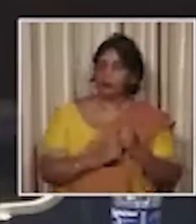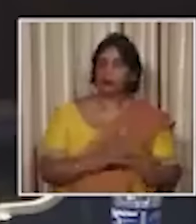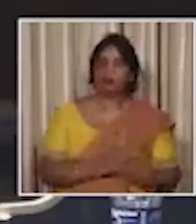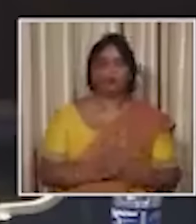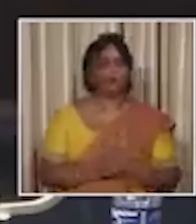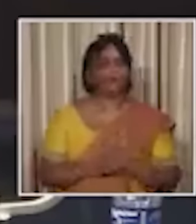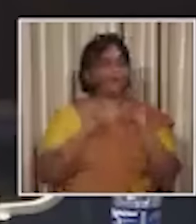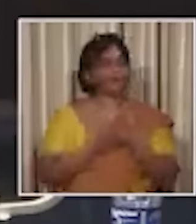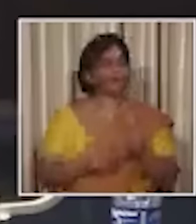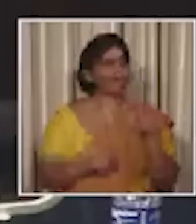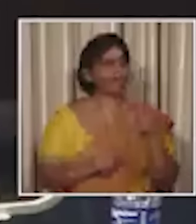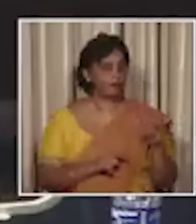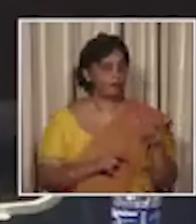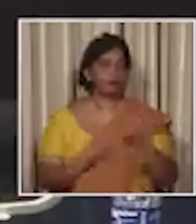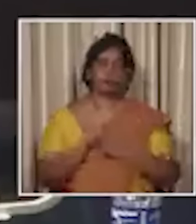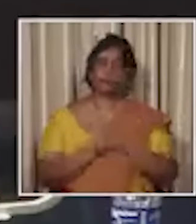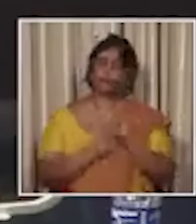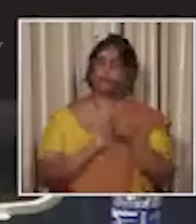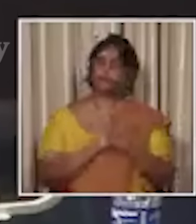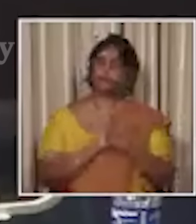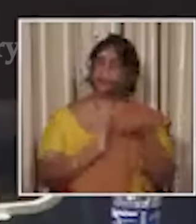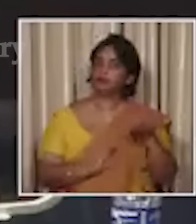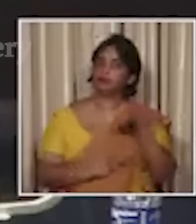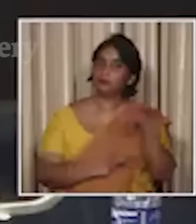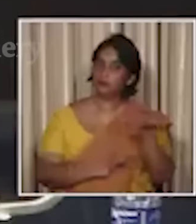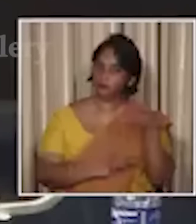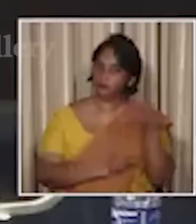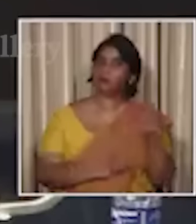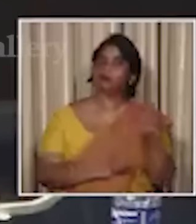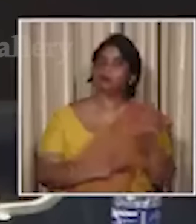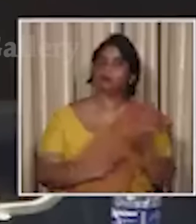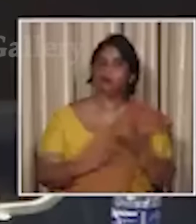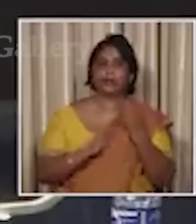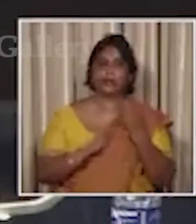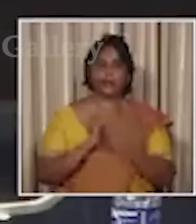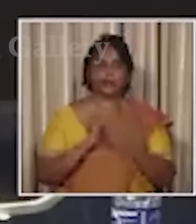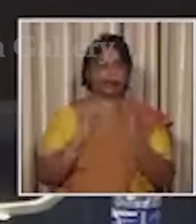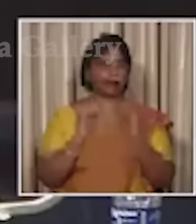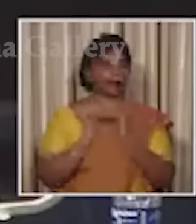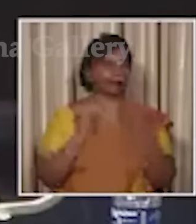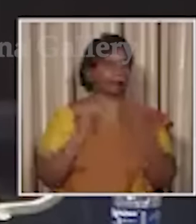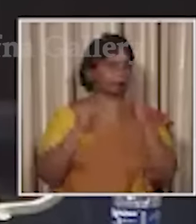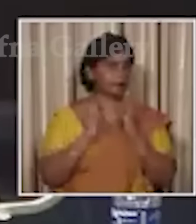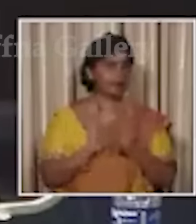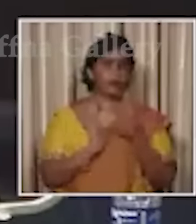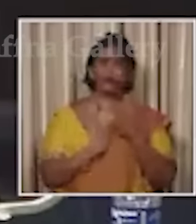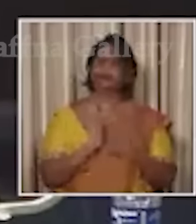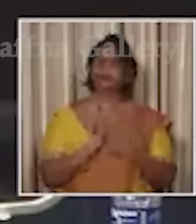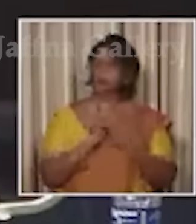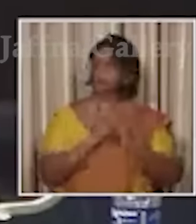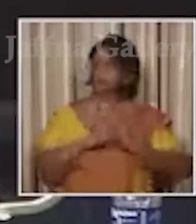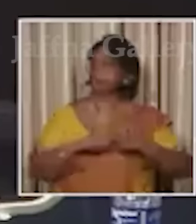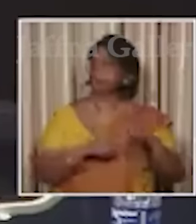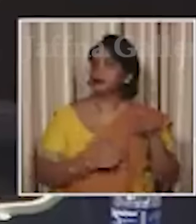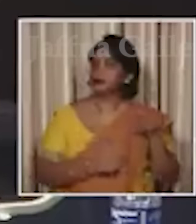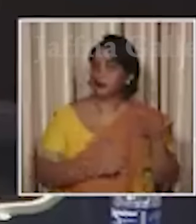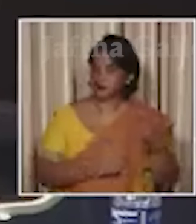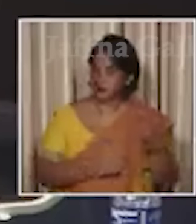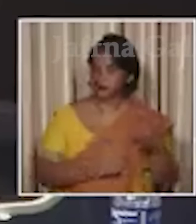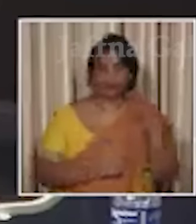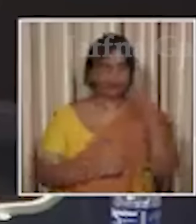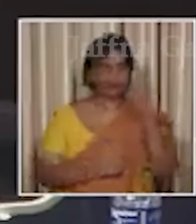நடத்துவதன் மூலமாகத்தான் தமிழர்களை ஒடுக்க முடியும் என்கின்ற ஒரு அணுகுமுறையை மாறி மாறி ஆட்சிக்கு வருகின்ற எல்லா அரசாங்கங்களும்